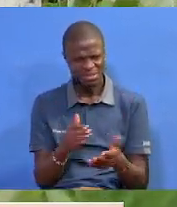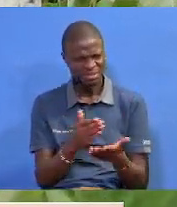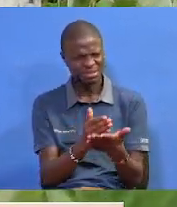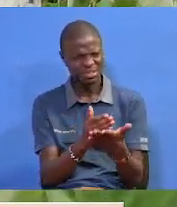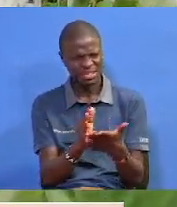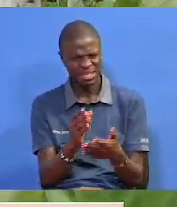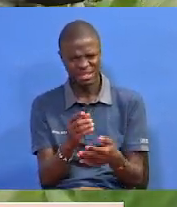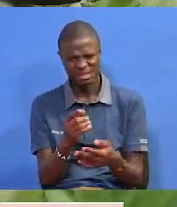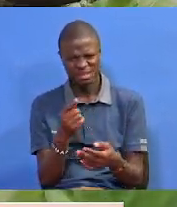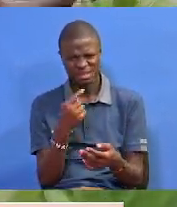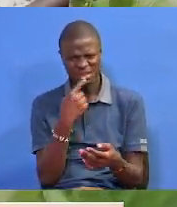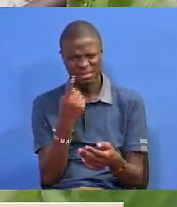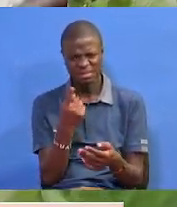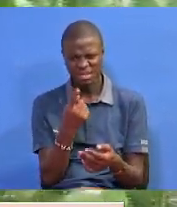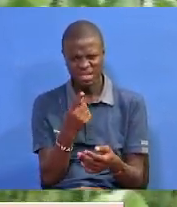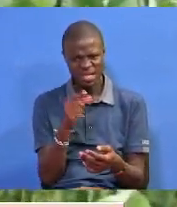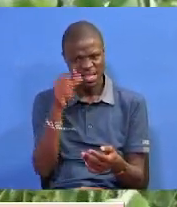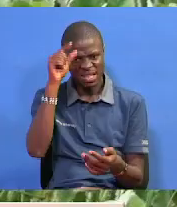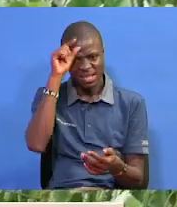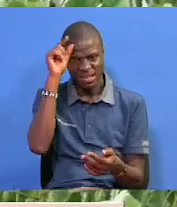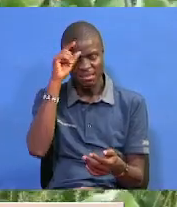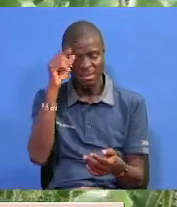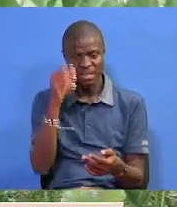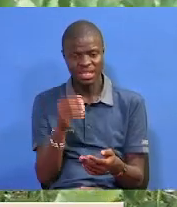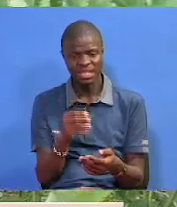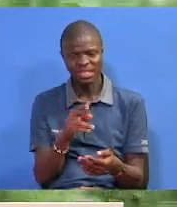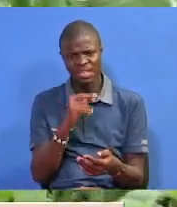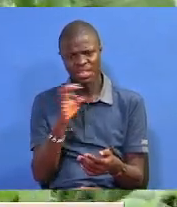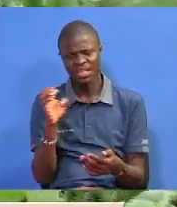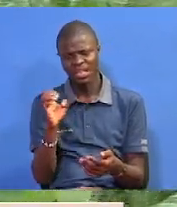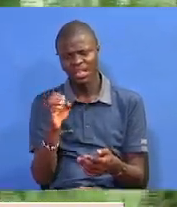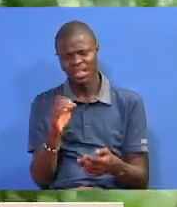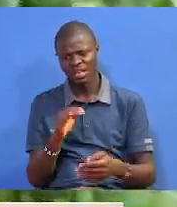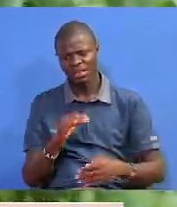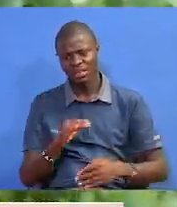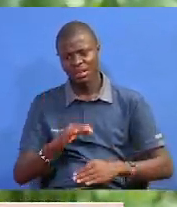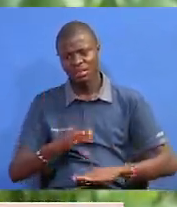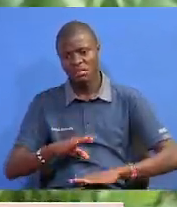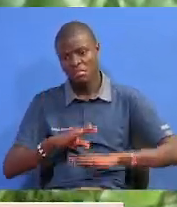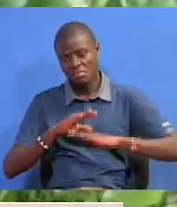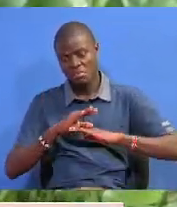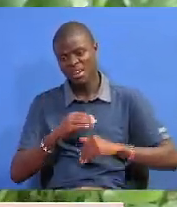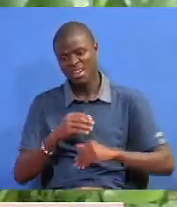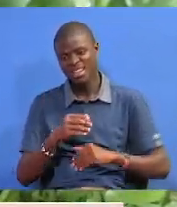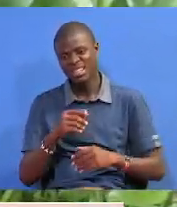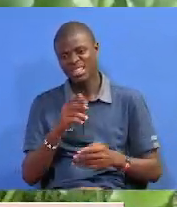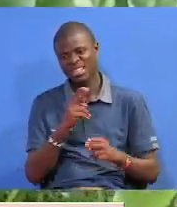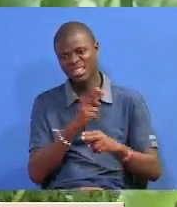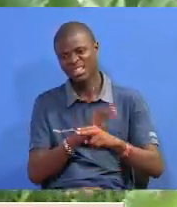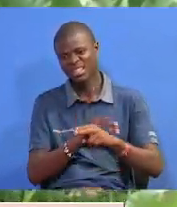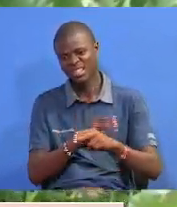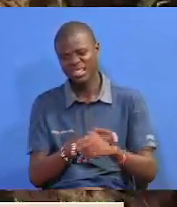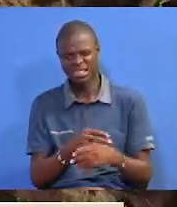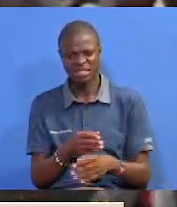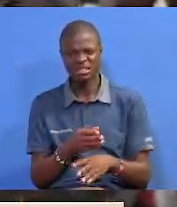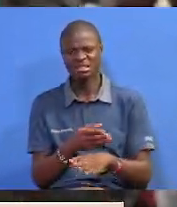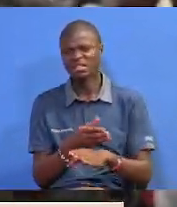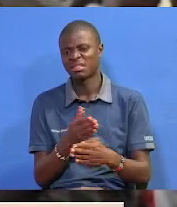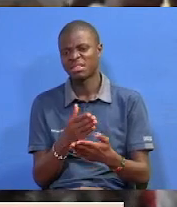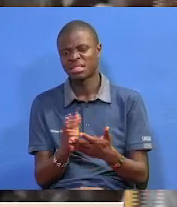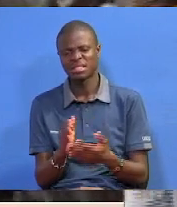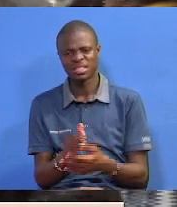yao wanakubaliana naye kuwa serikali inahitaji muda wa kurekebisha hali ya uchumi, huku wengine wao wakionekana kukosa